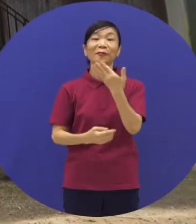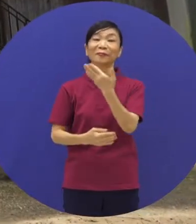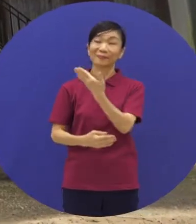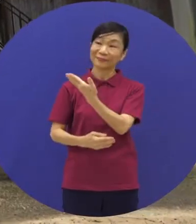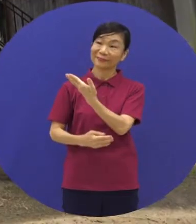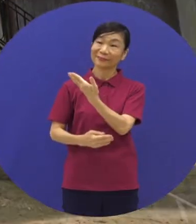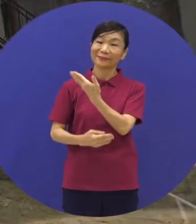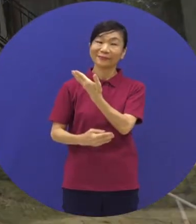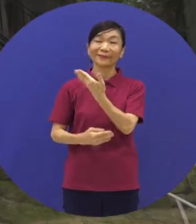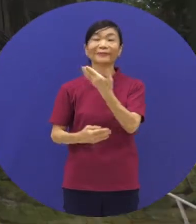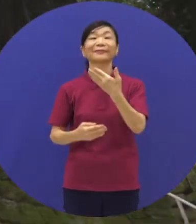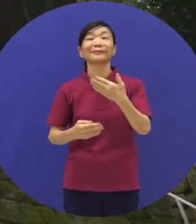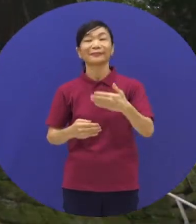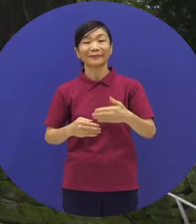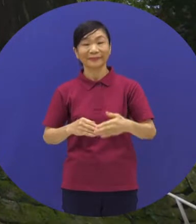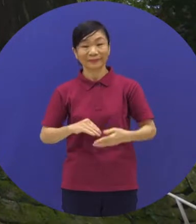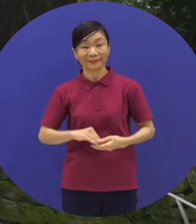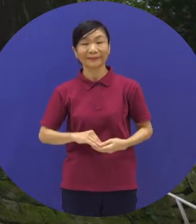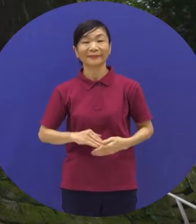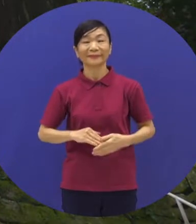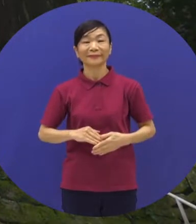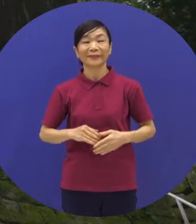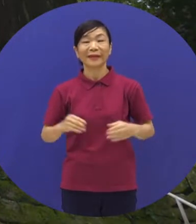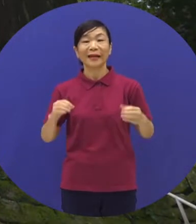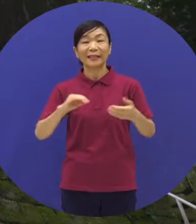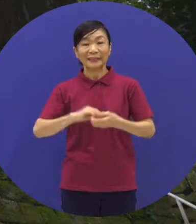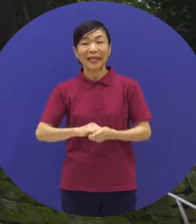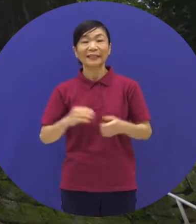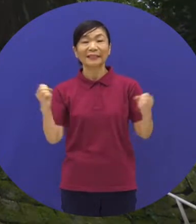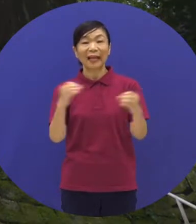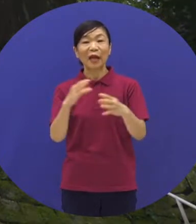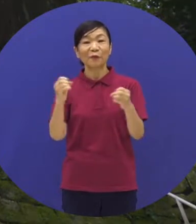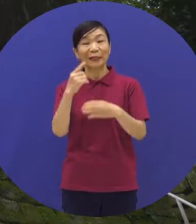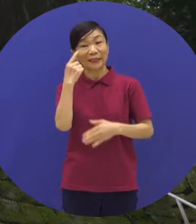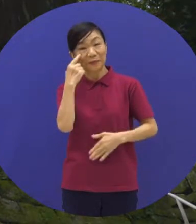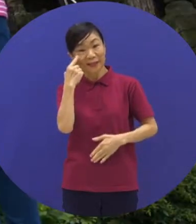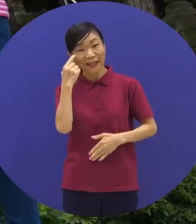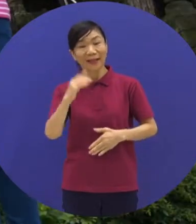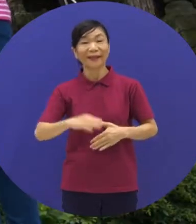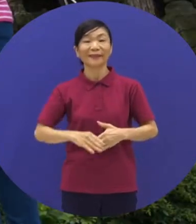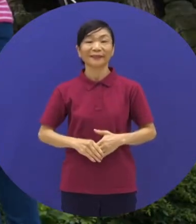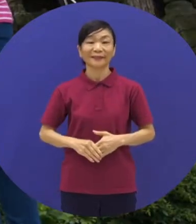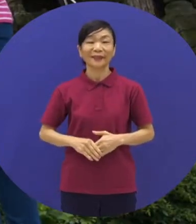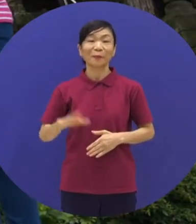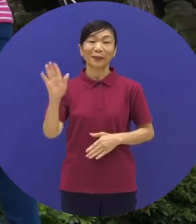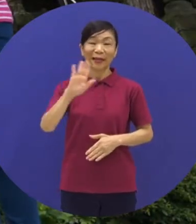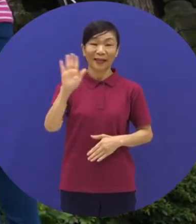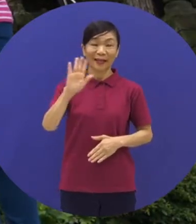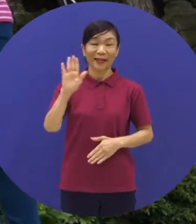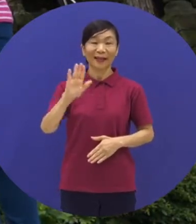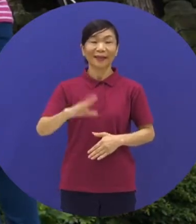るで何々のようだという意味になるんですよ。ぜひ使ってみてくださいね。 See you!